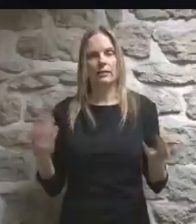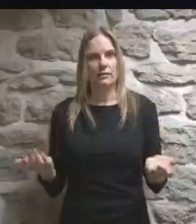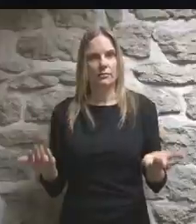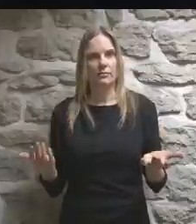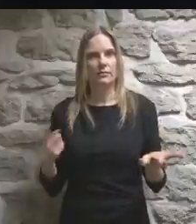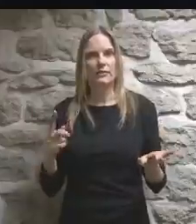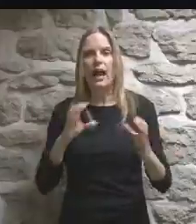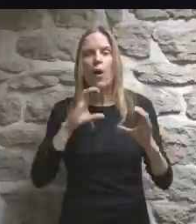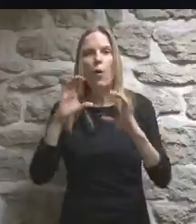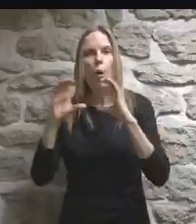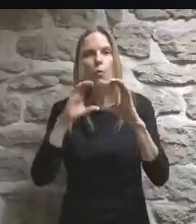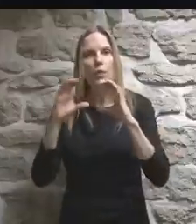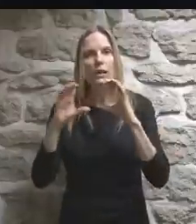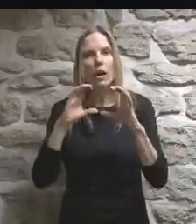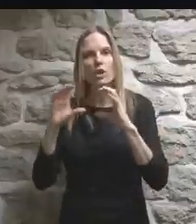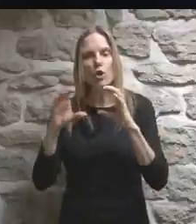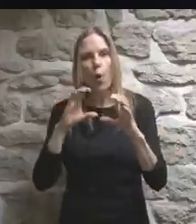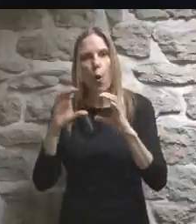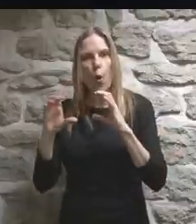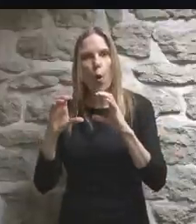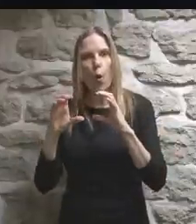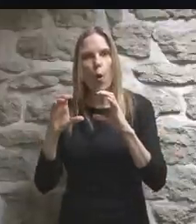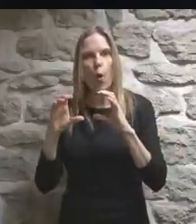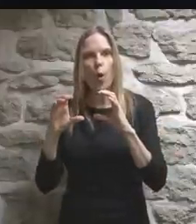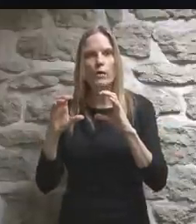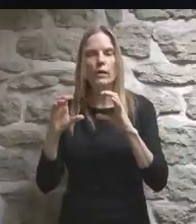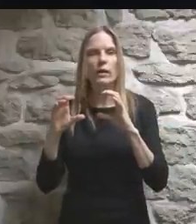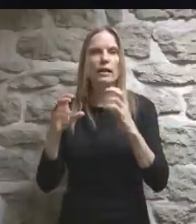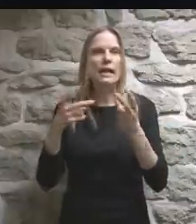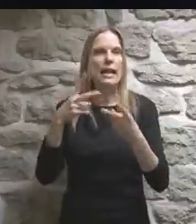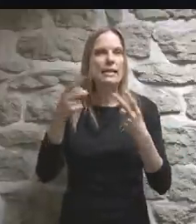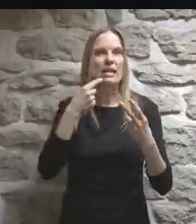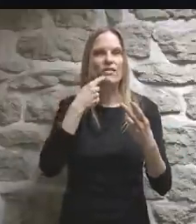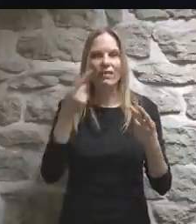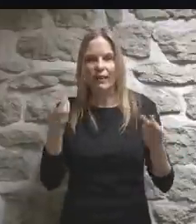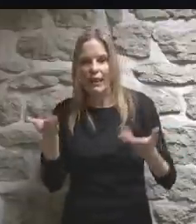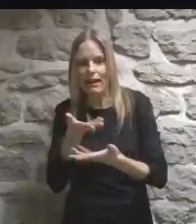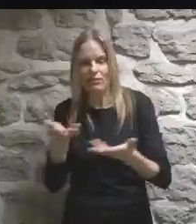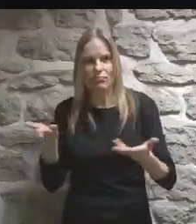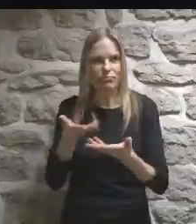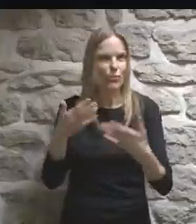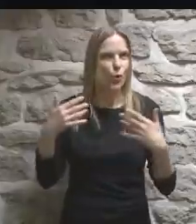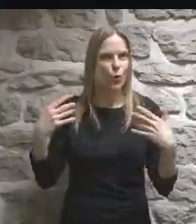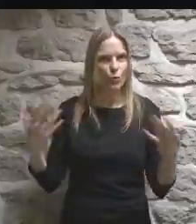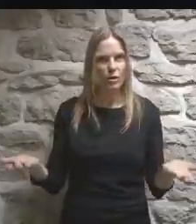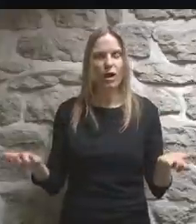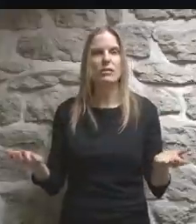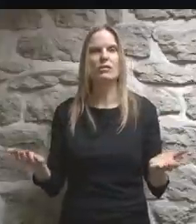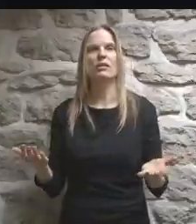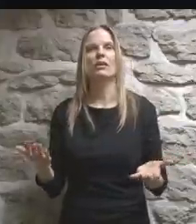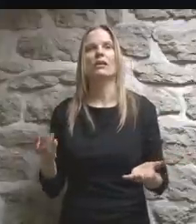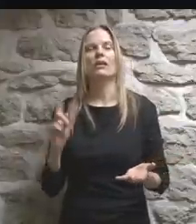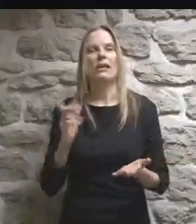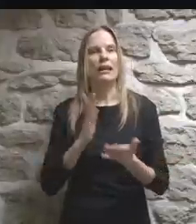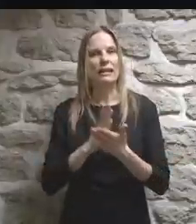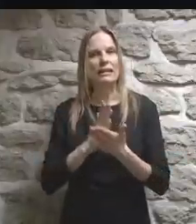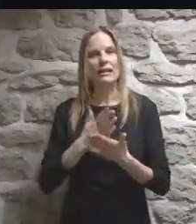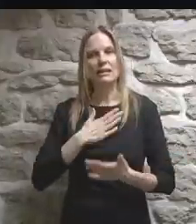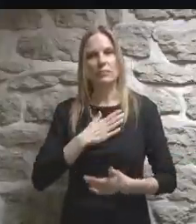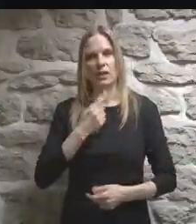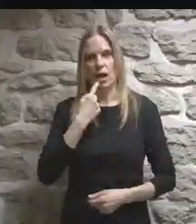kuidas see kommunikatsioon erinevate keelegruppide vahel meil käib ja kindlasti tahaks öelda